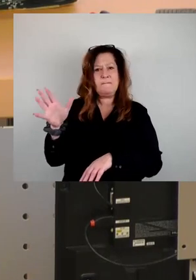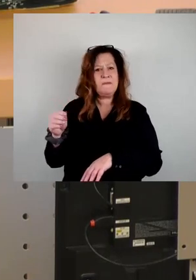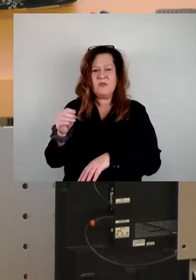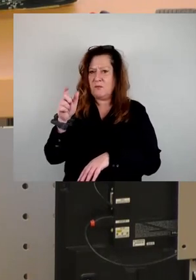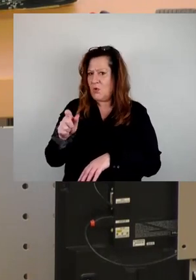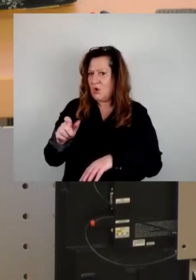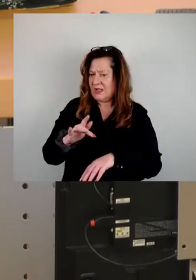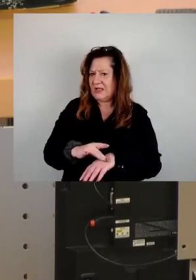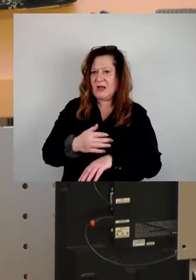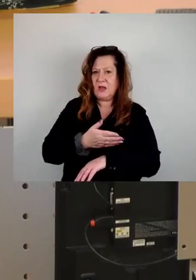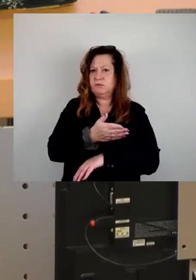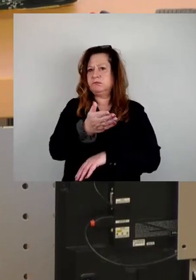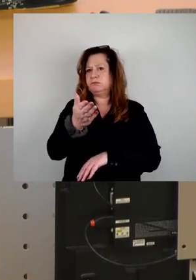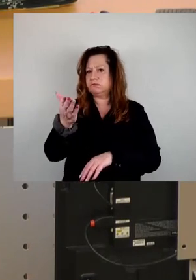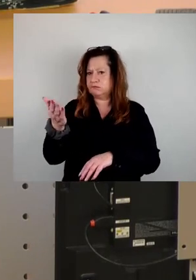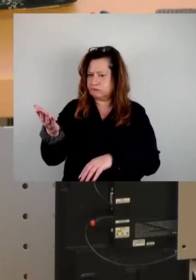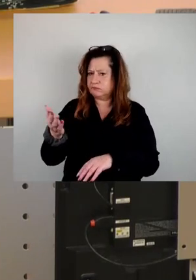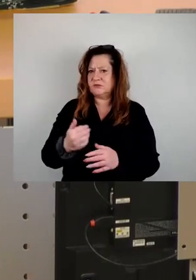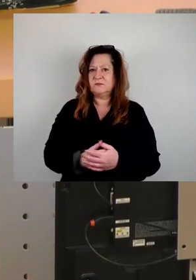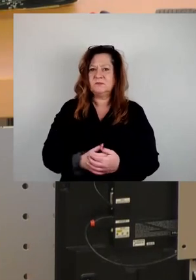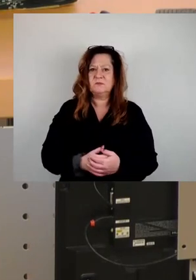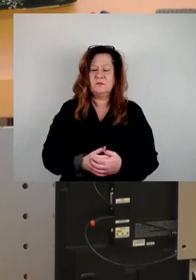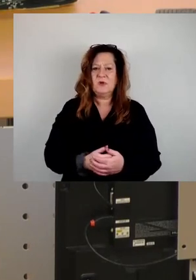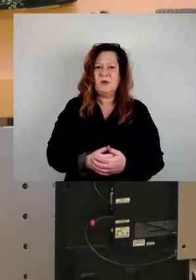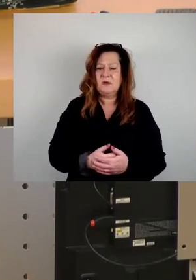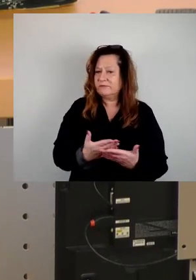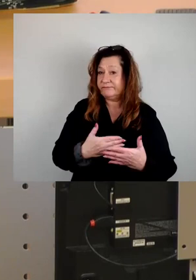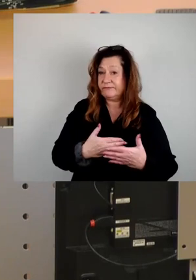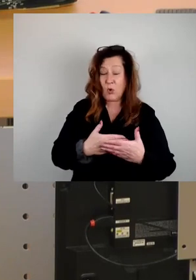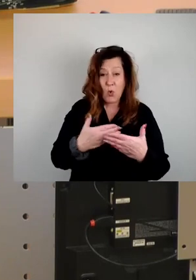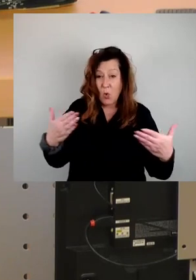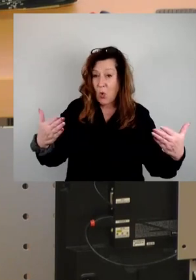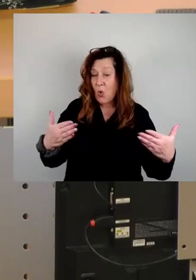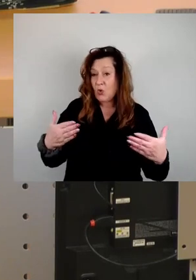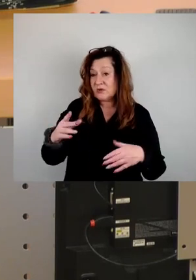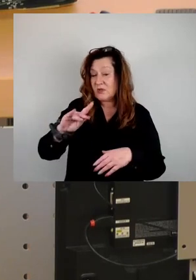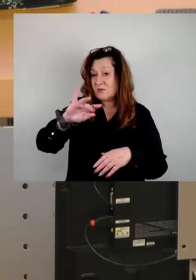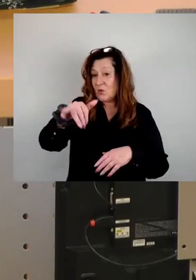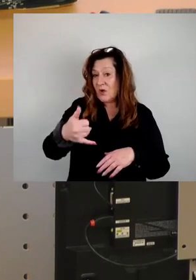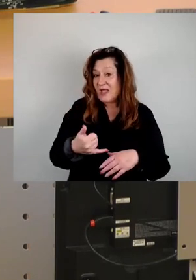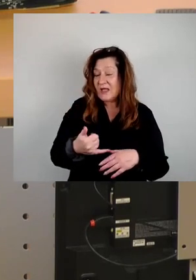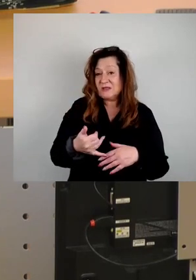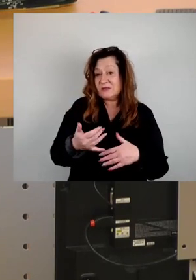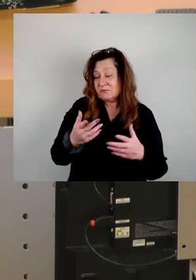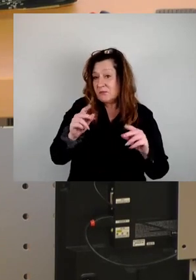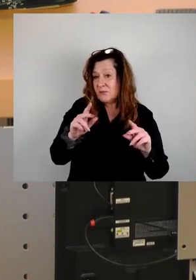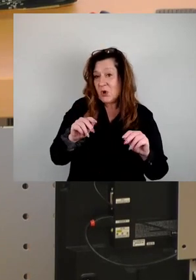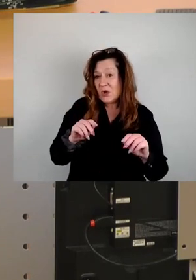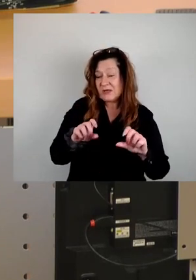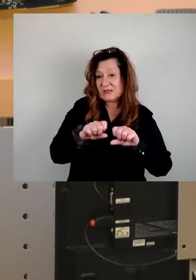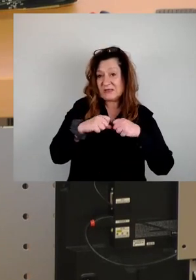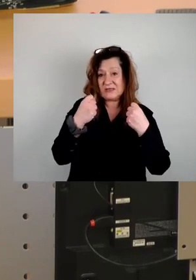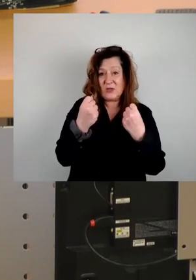Stream. Wir haben es ja hier mit einem Großprojekt zu tun, wo wir in der seltenen Situation sind, dass wir uns hier in der